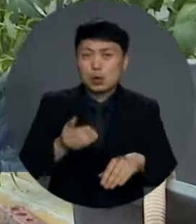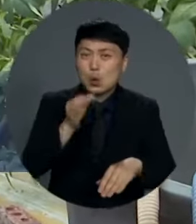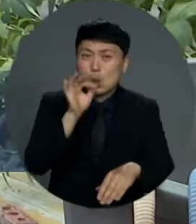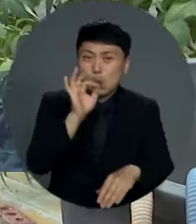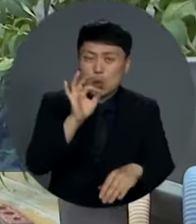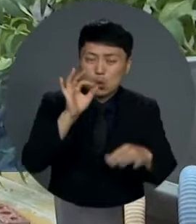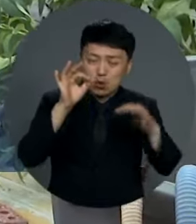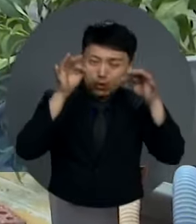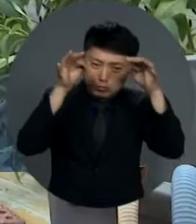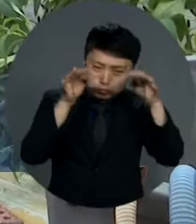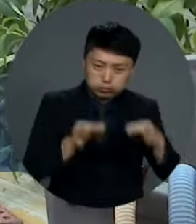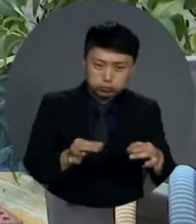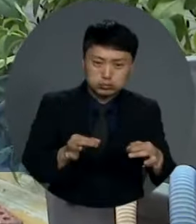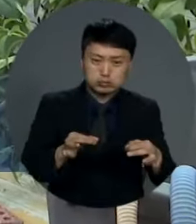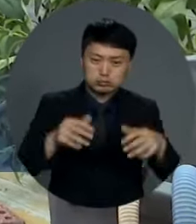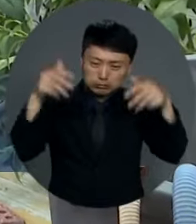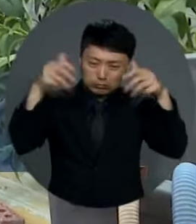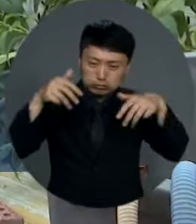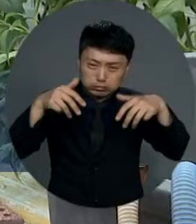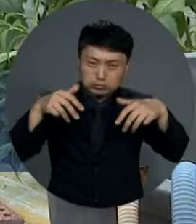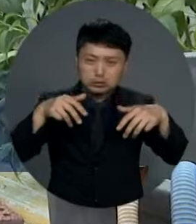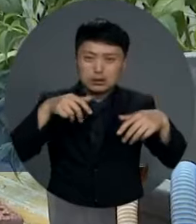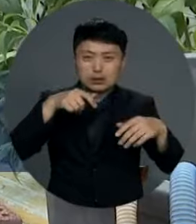비 오고 난 길에 뭐 물 다 바쁘죠. 뭐.